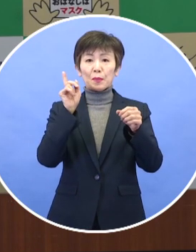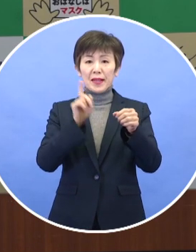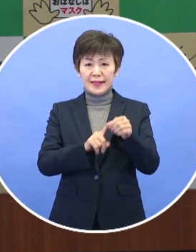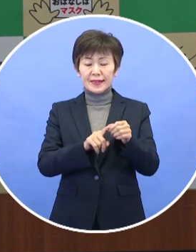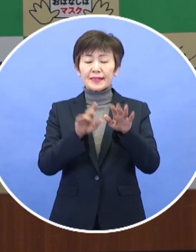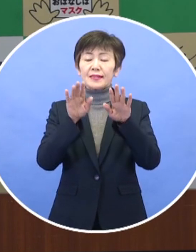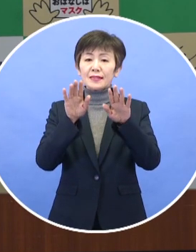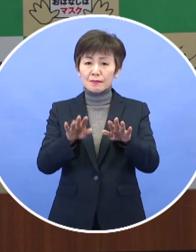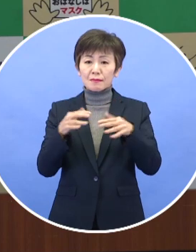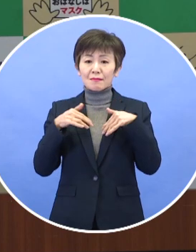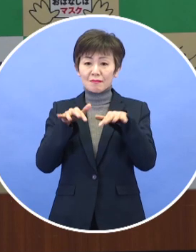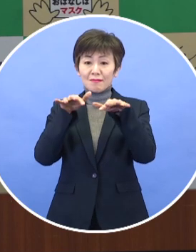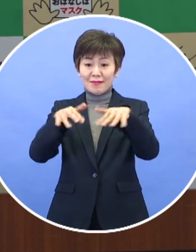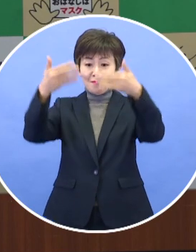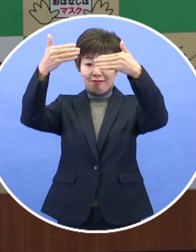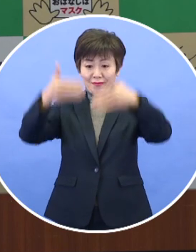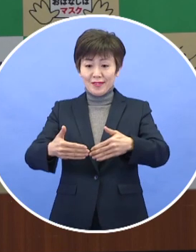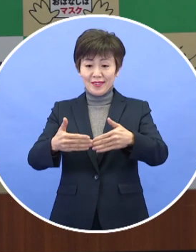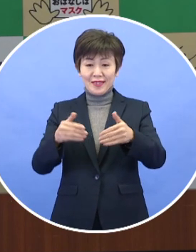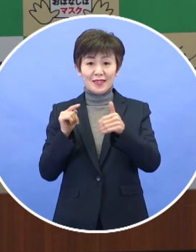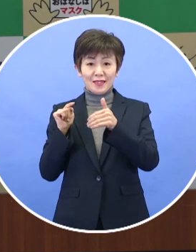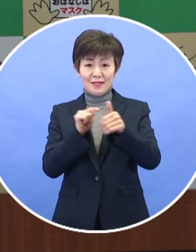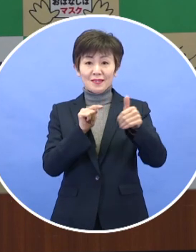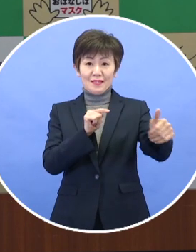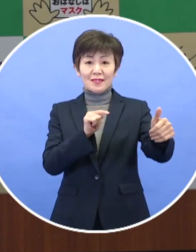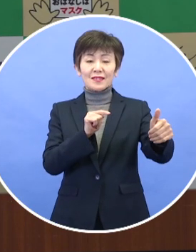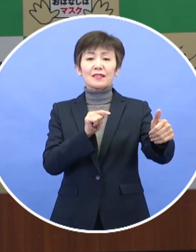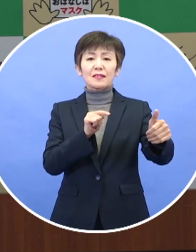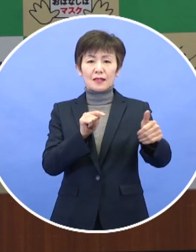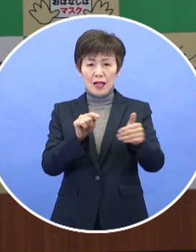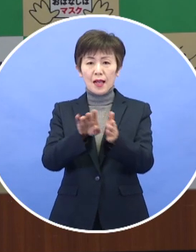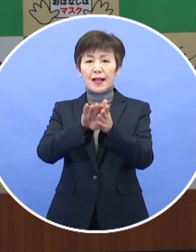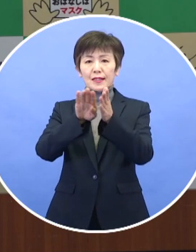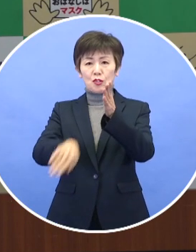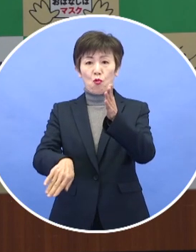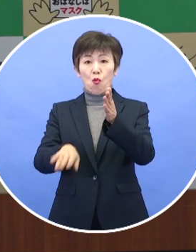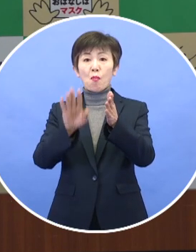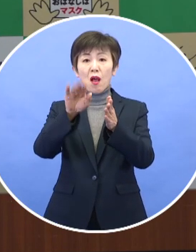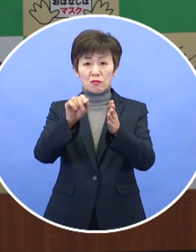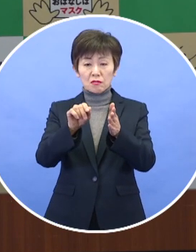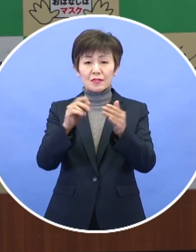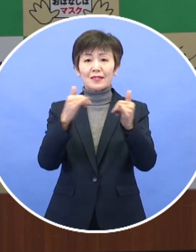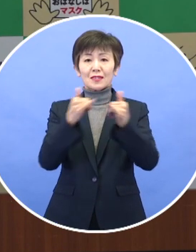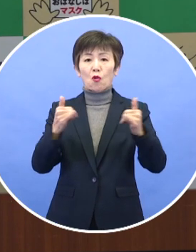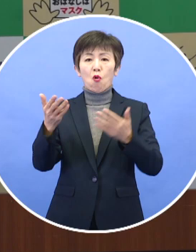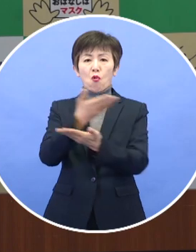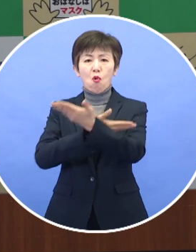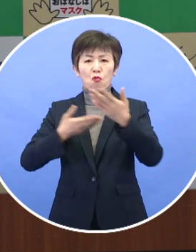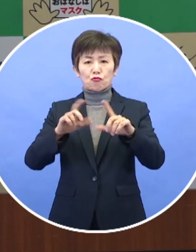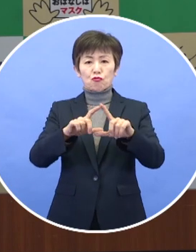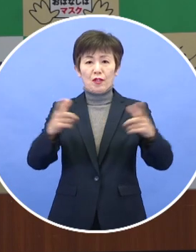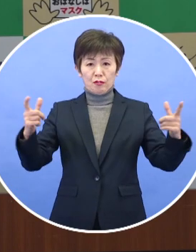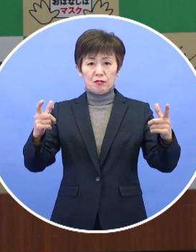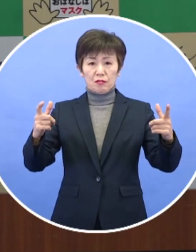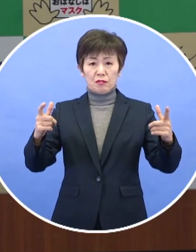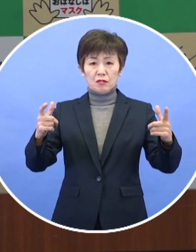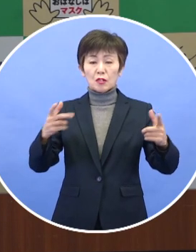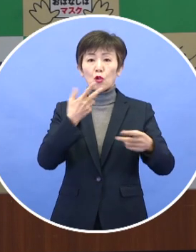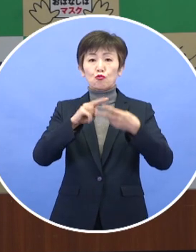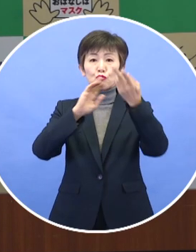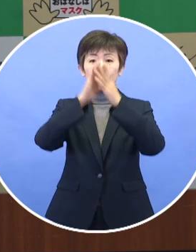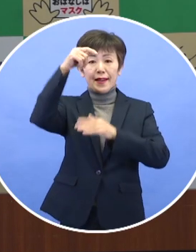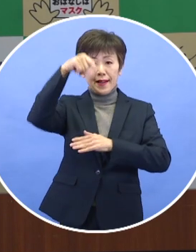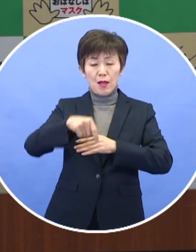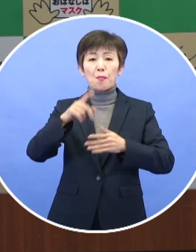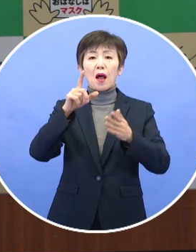面的に解除されると、こういうことで、人の動きが大きくなるだろうと。過去福井県この2年間ですね、特に